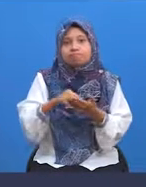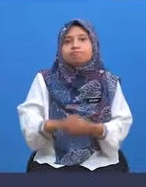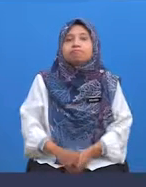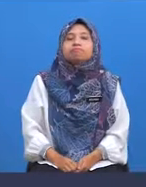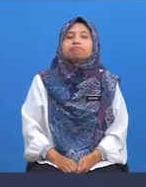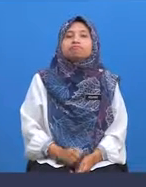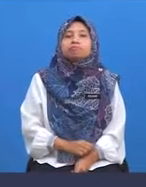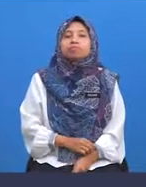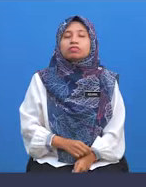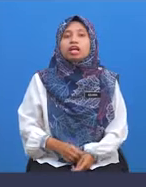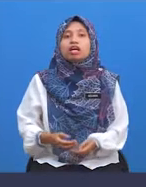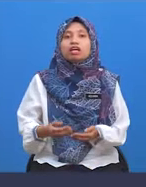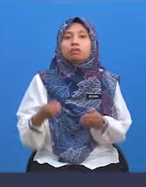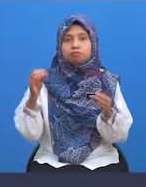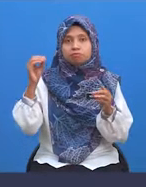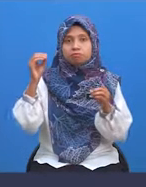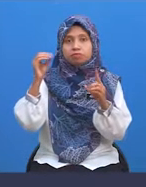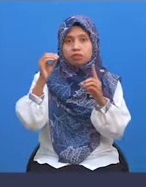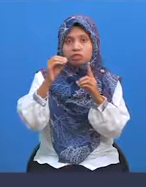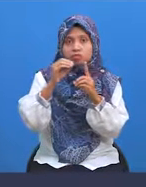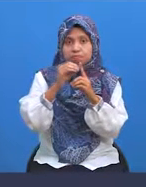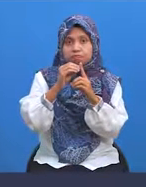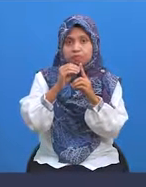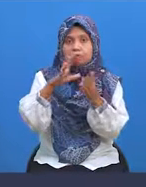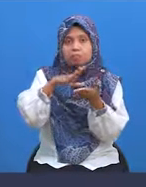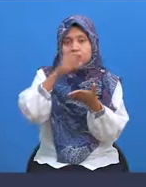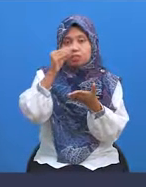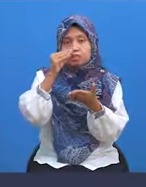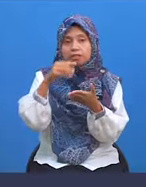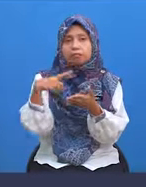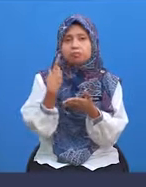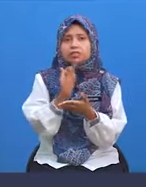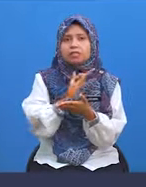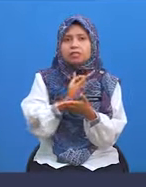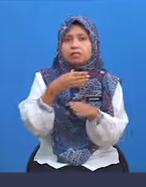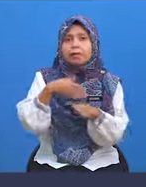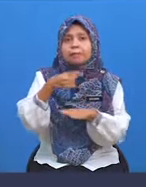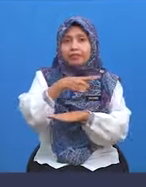Berikut adalah objektif pembelajaran kita pada hari ini.